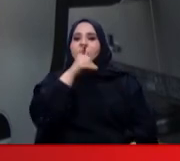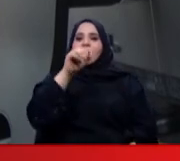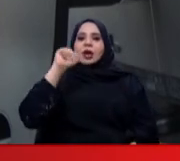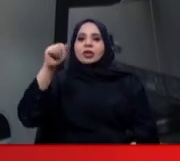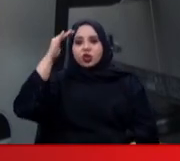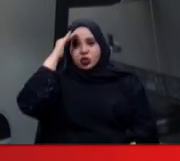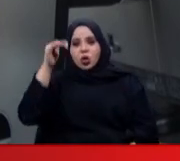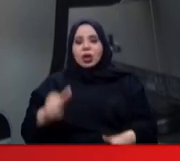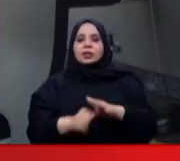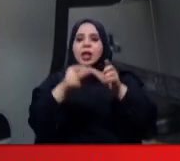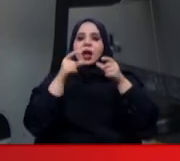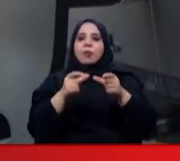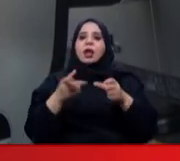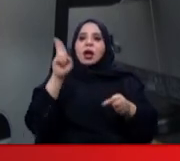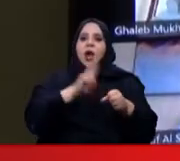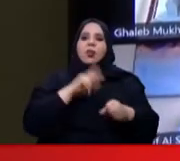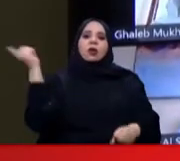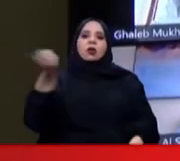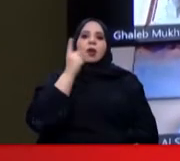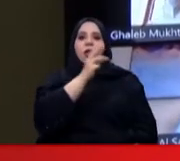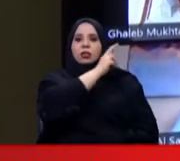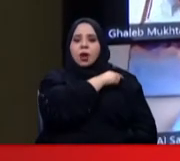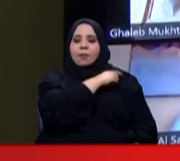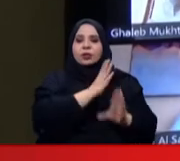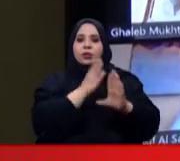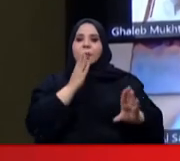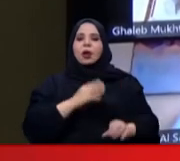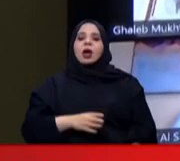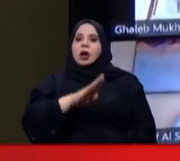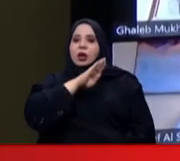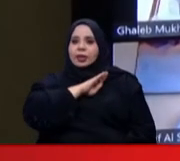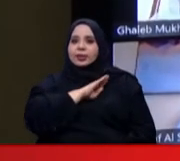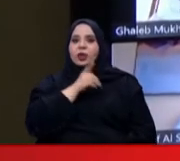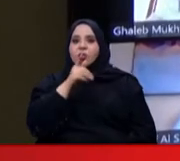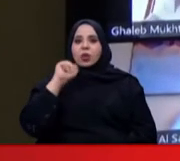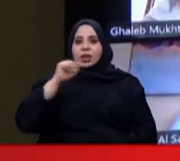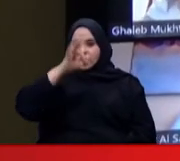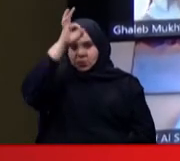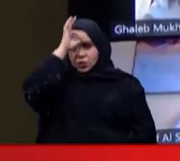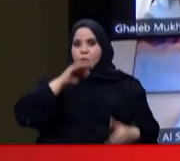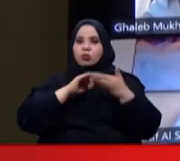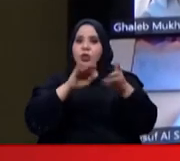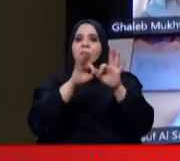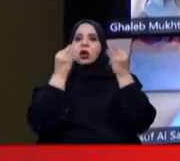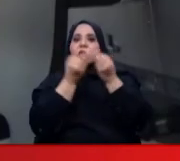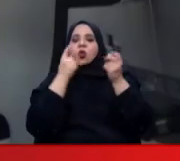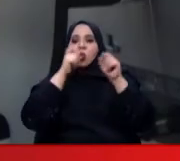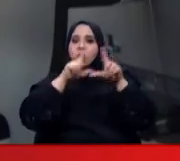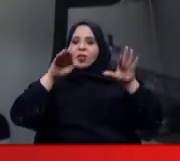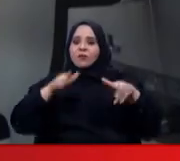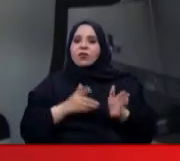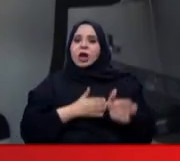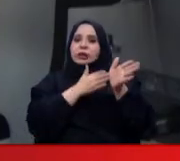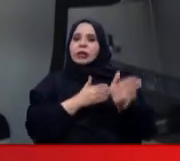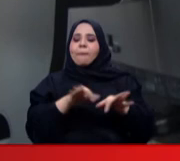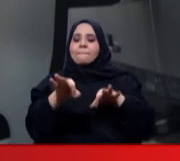موصول لرئيس الأمن العام ولكافة الضباط وضباط الصف والأفراد خاصة منسوبي شرطة خدمة المجتمع والذين كانوا حاضرين